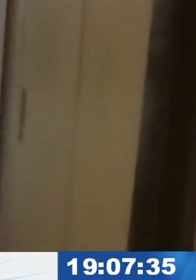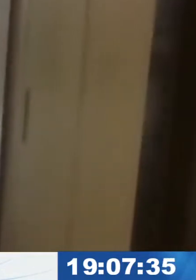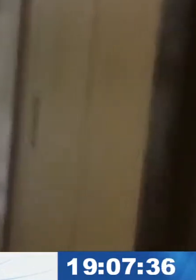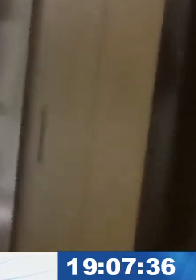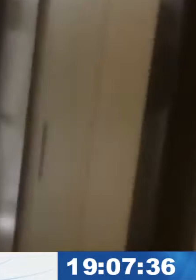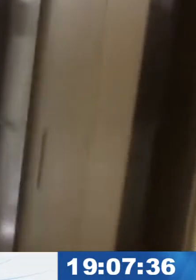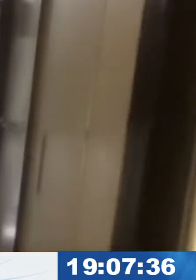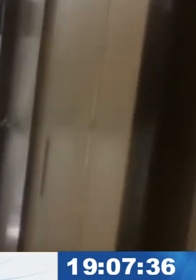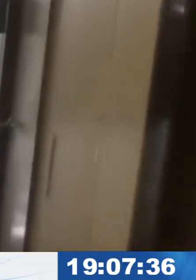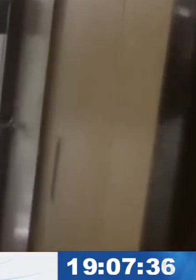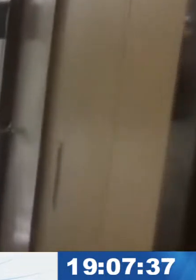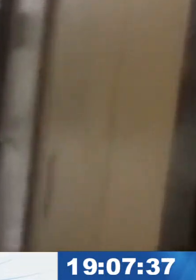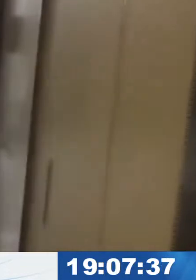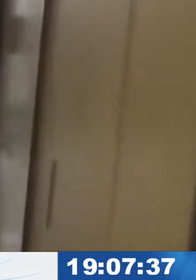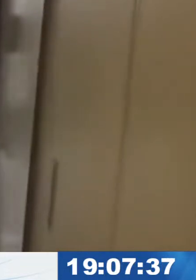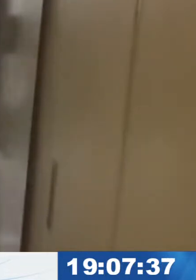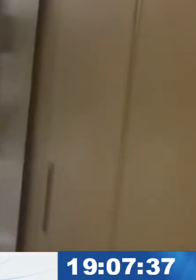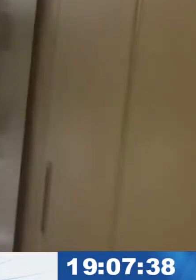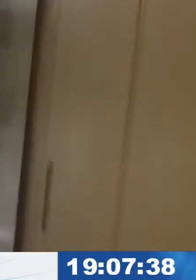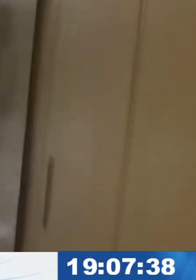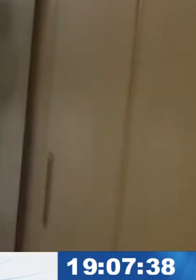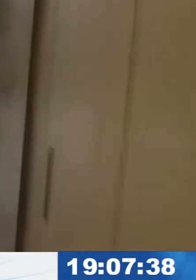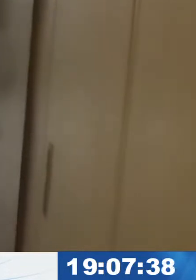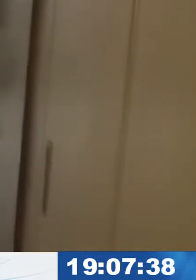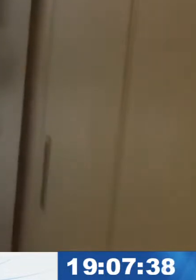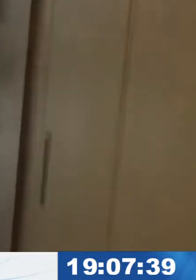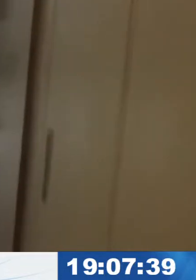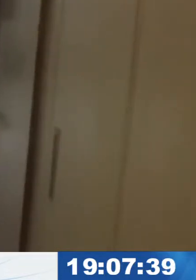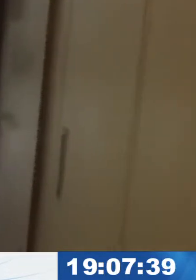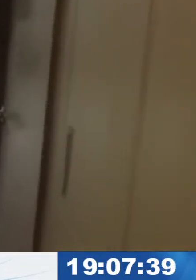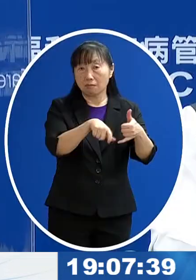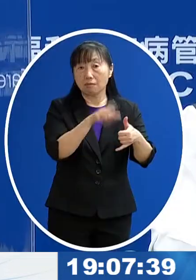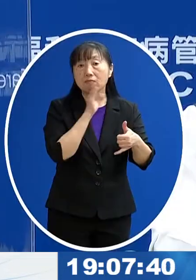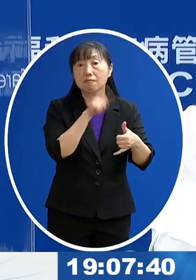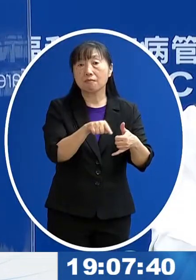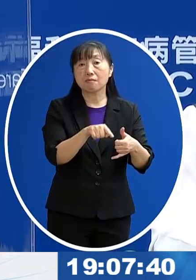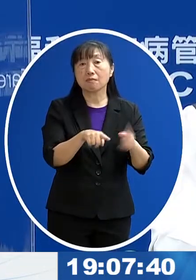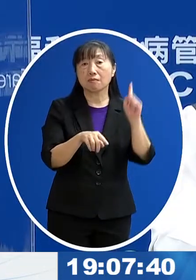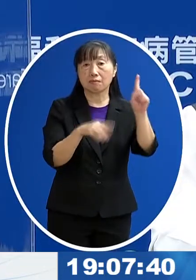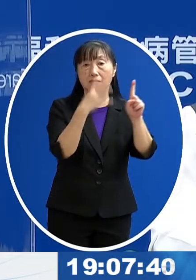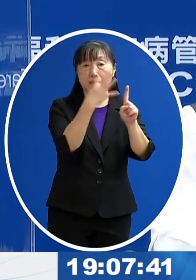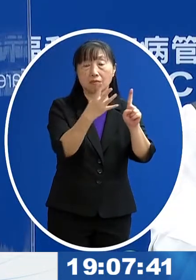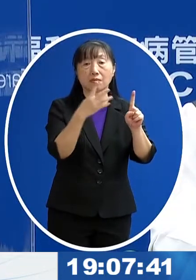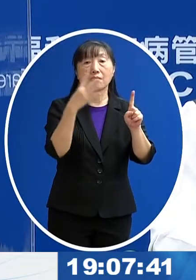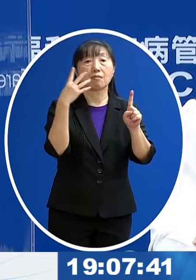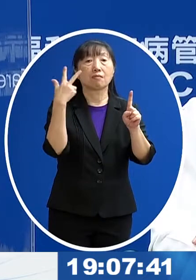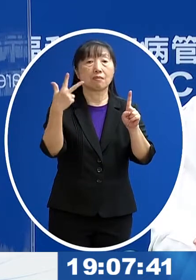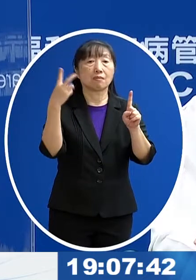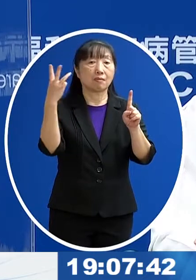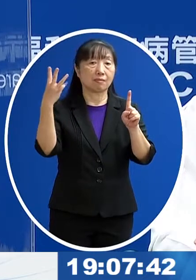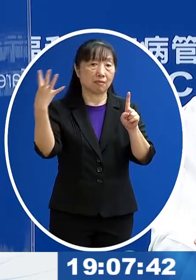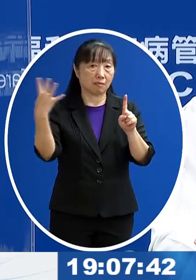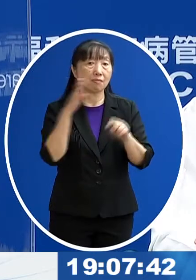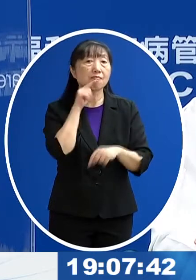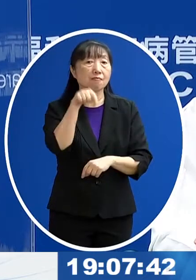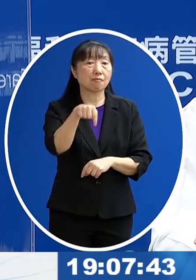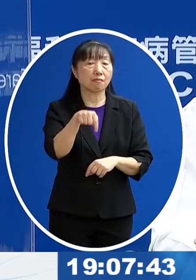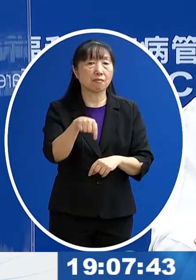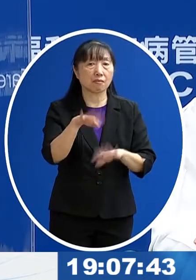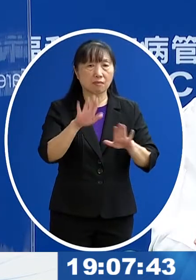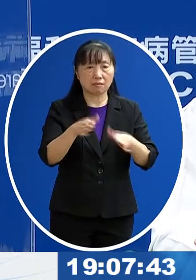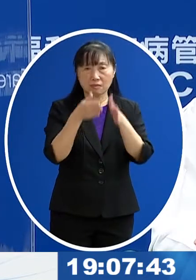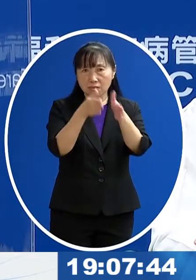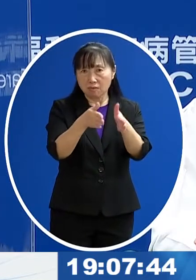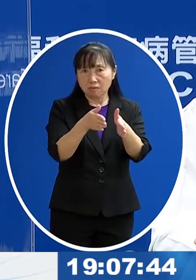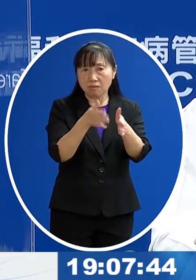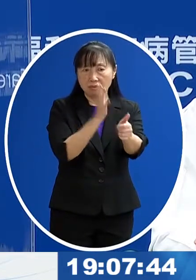院内144名医护紧急筛检 PCR 全都阴性。 14734，好，那整体在调查